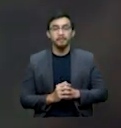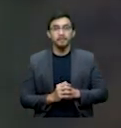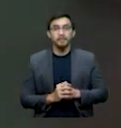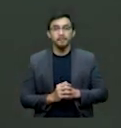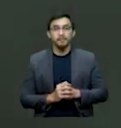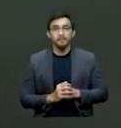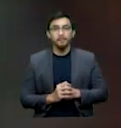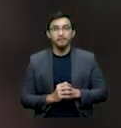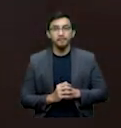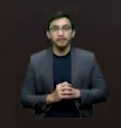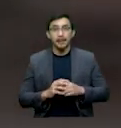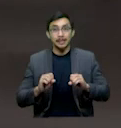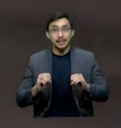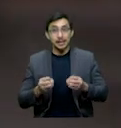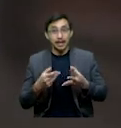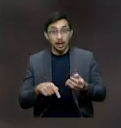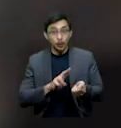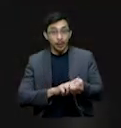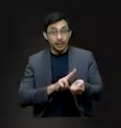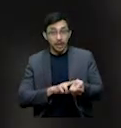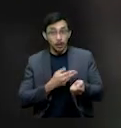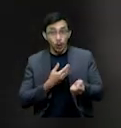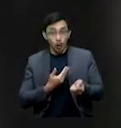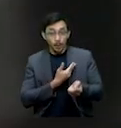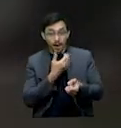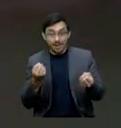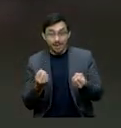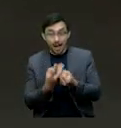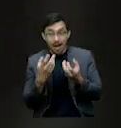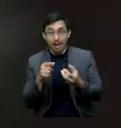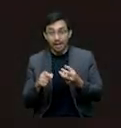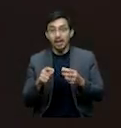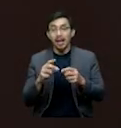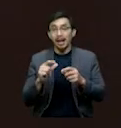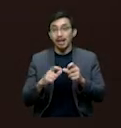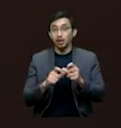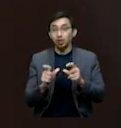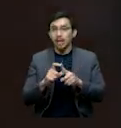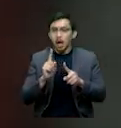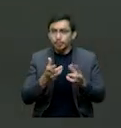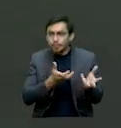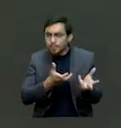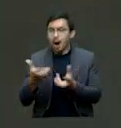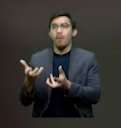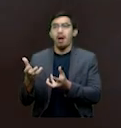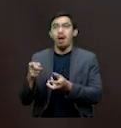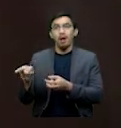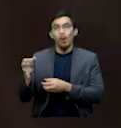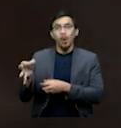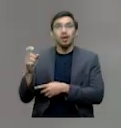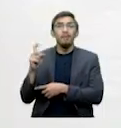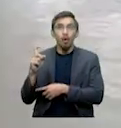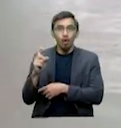Peristiwa bermula saat seorang pasien korban kecelakaan di RSUD Lewiliang harus dirujuk ke RSUD Kota Bogor untuk pemeriksaan lebih